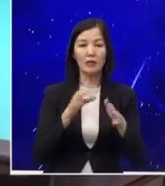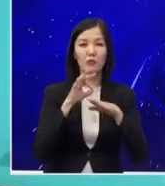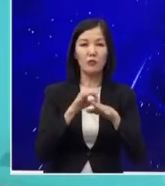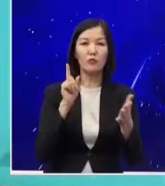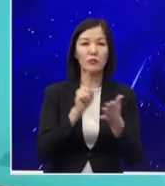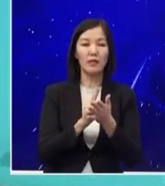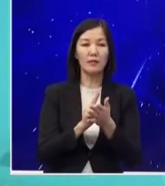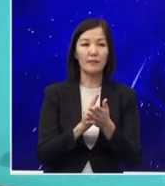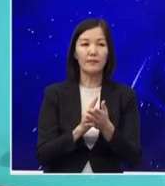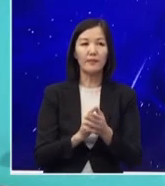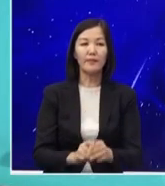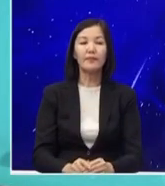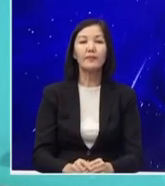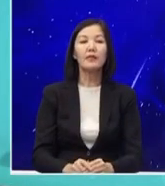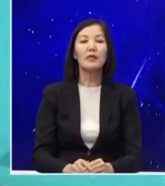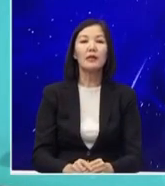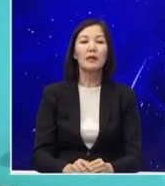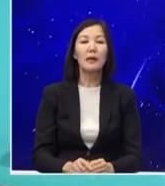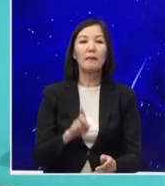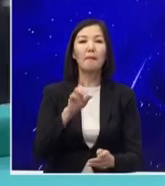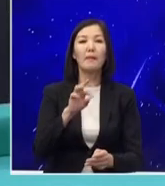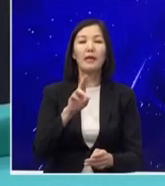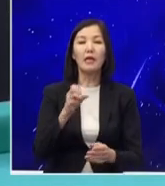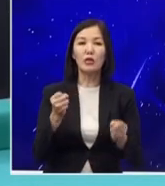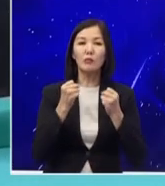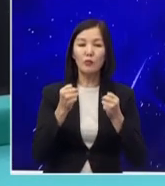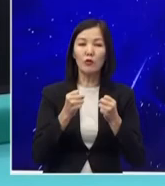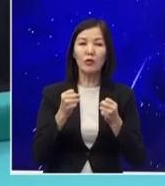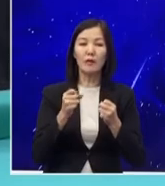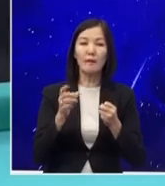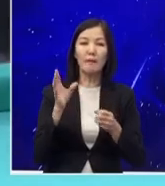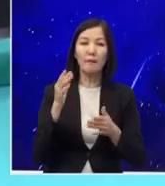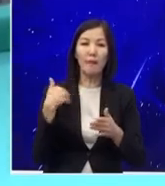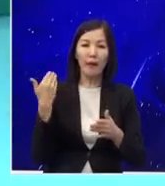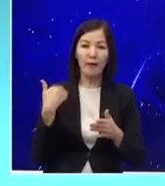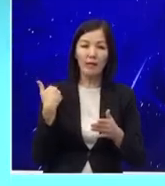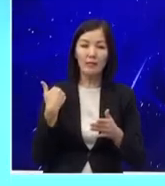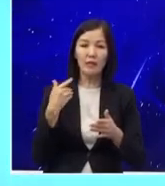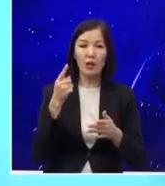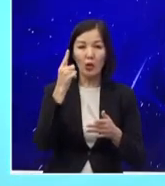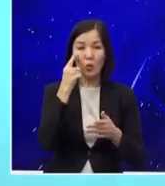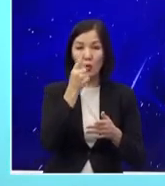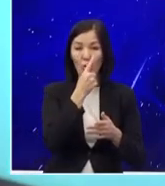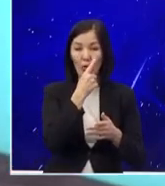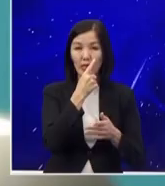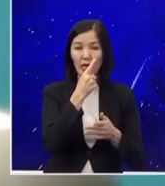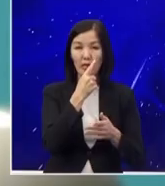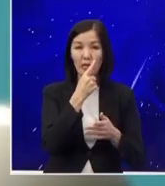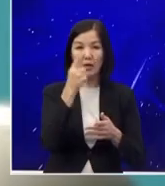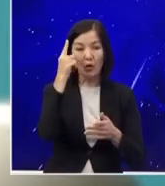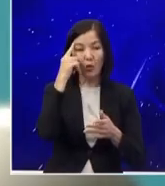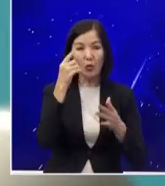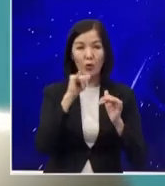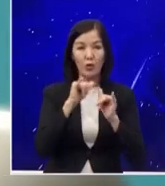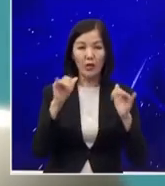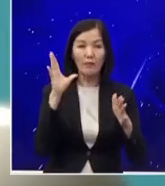керек. Тастаяқшылардың айтуынша бильярд спортының адамға берер пайдасы көп. Мәселен, көз мергендігі мен геометриялық ой өрісіңіз кеңейеді.